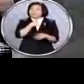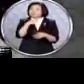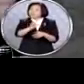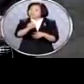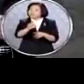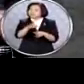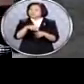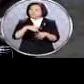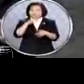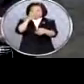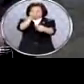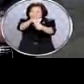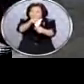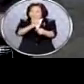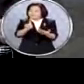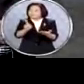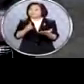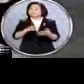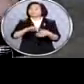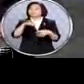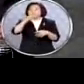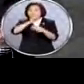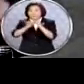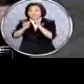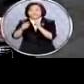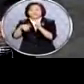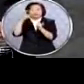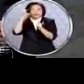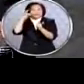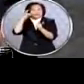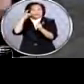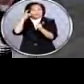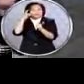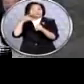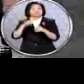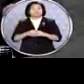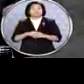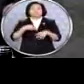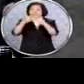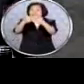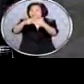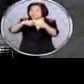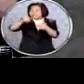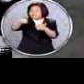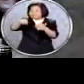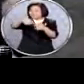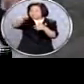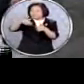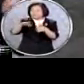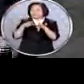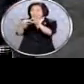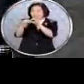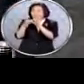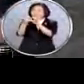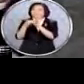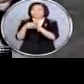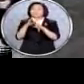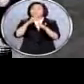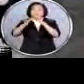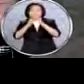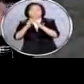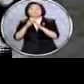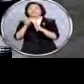核心价值的坚持，台湾人真正不愿意跟对岸变成兵戎相向，我